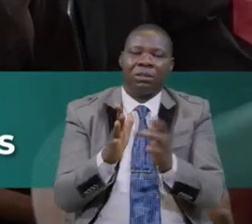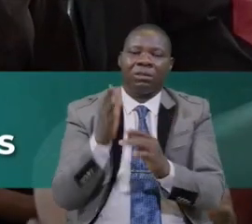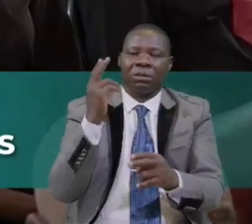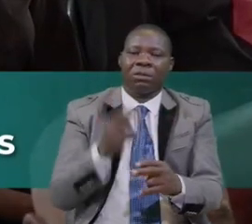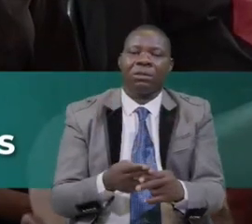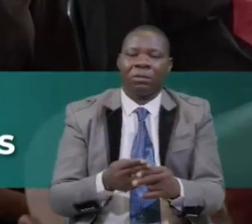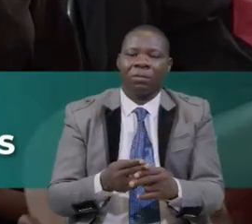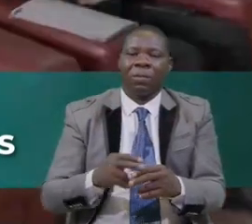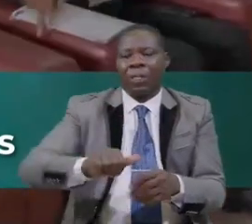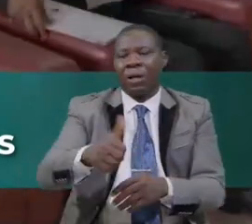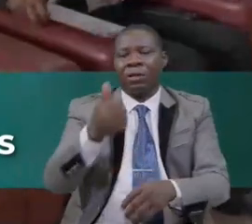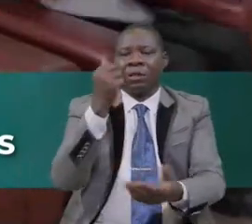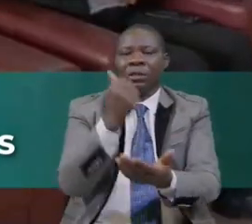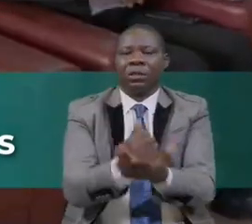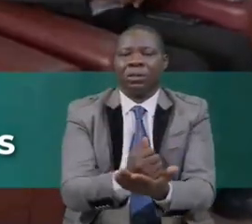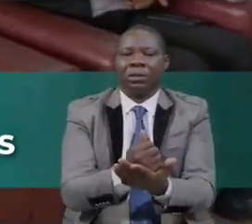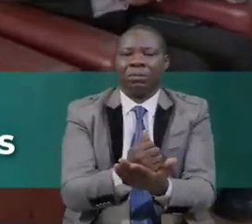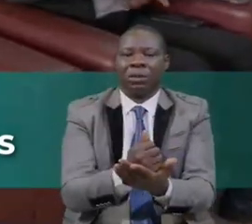Un autre amen.